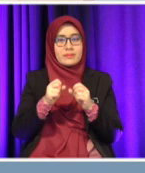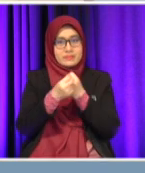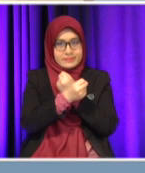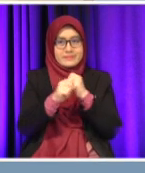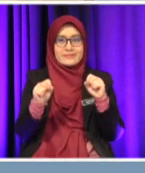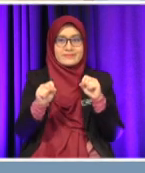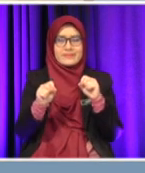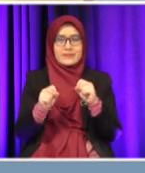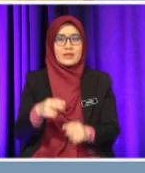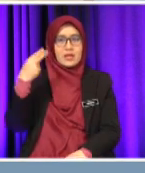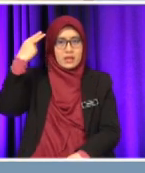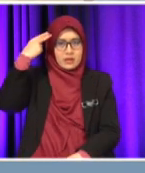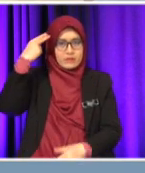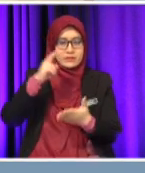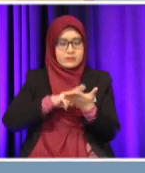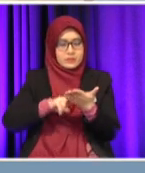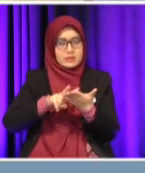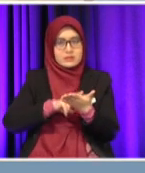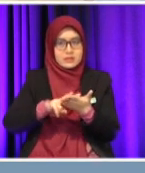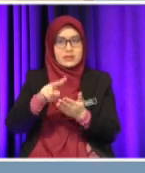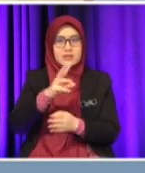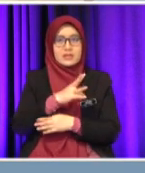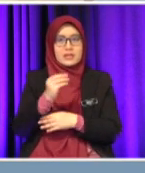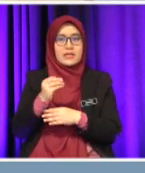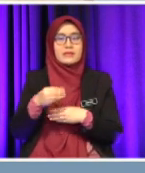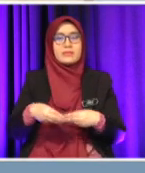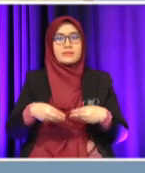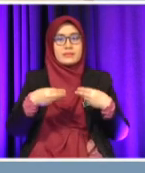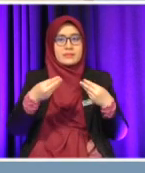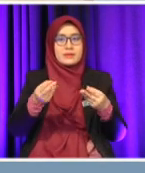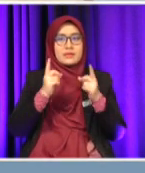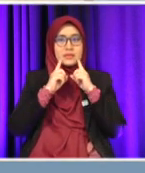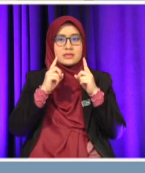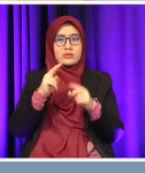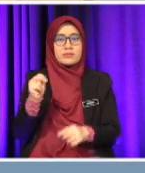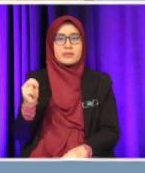bacakan dulu fungsinya ya kemudian bagi jawaban yang benar